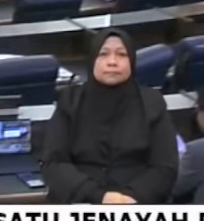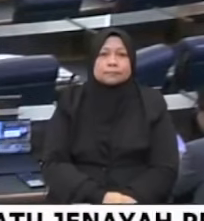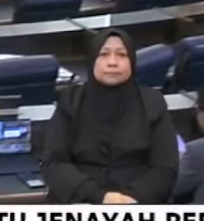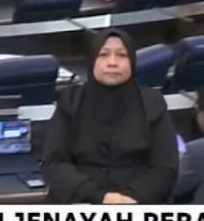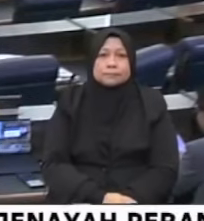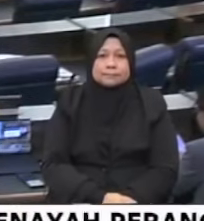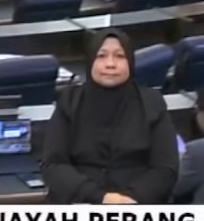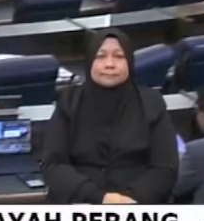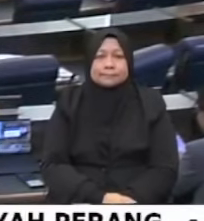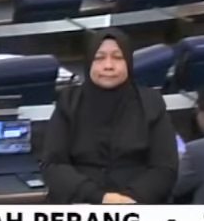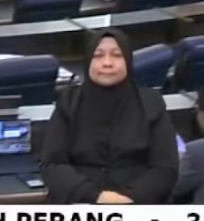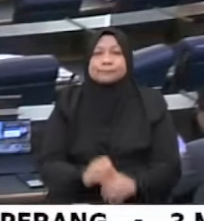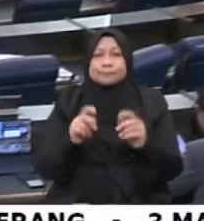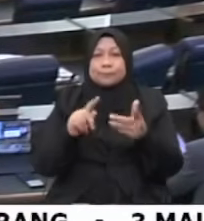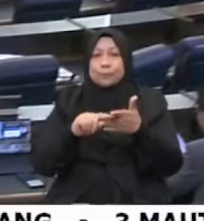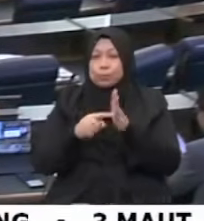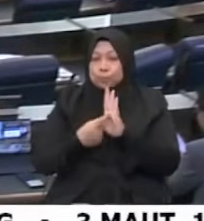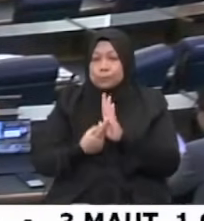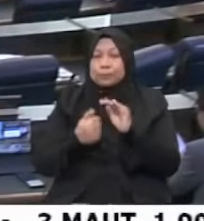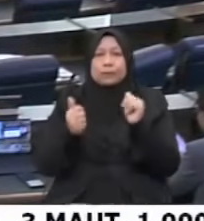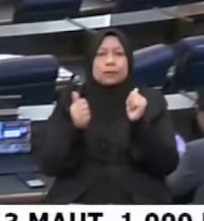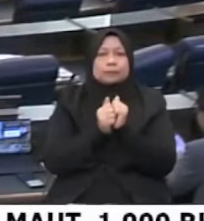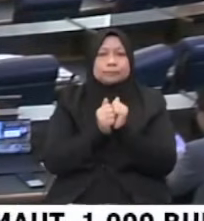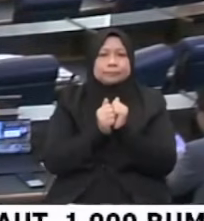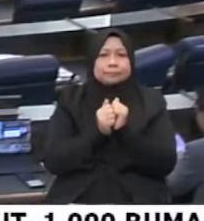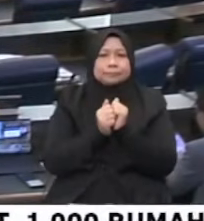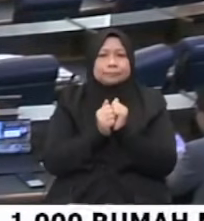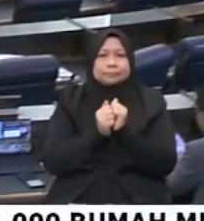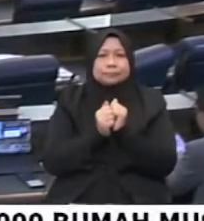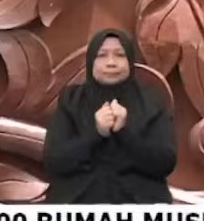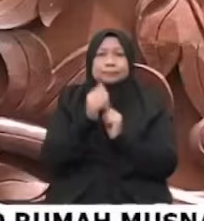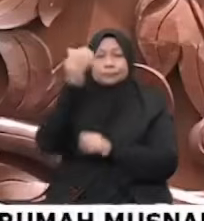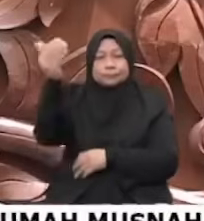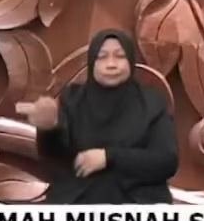lisan baik kita mulakan dengan ee